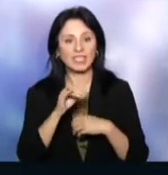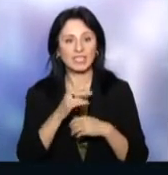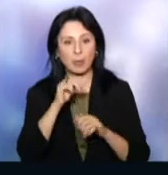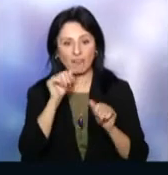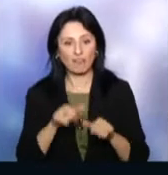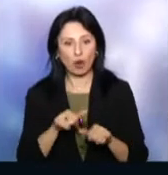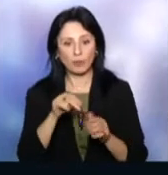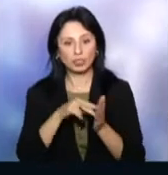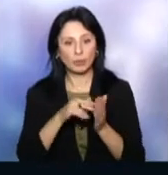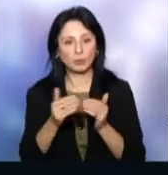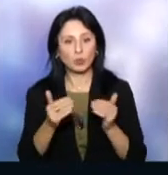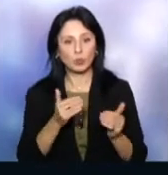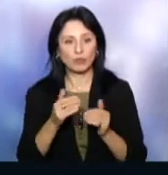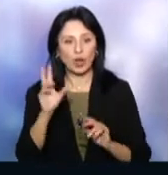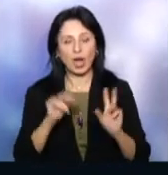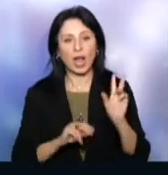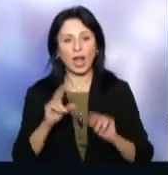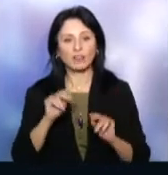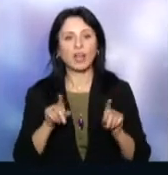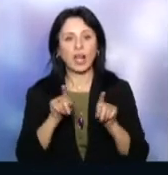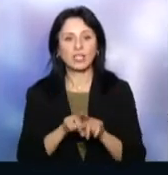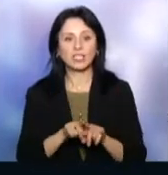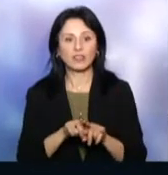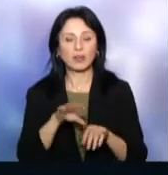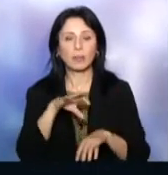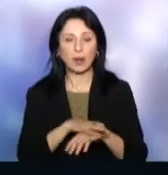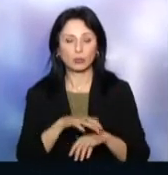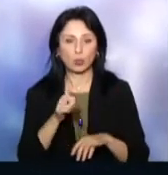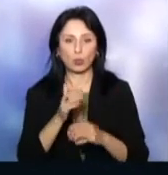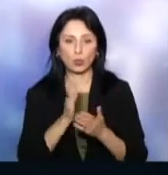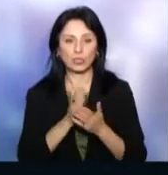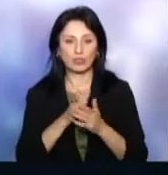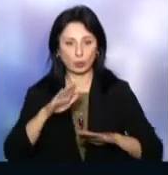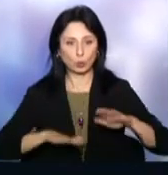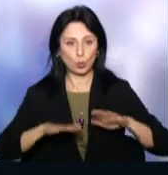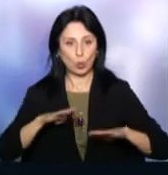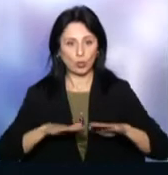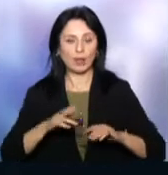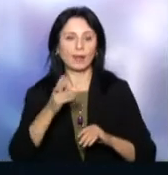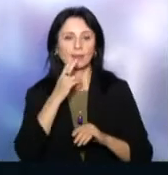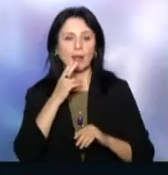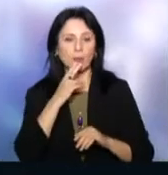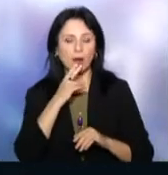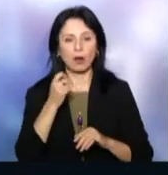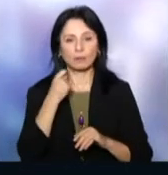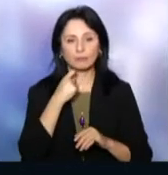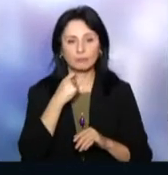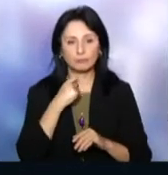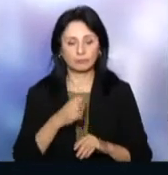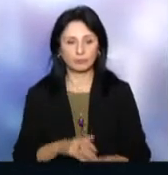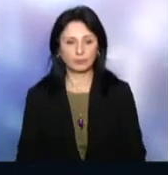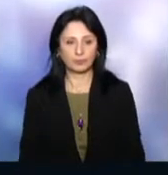მიხედვით შეაფასეს. გაითვალისწინეს ასევე ისეთი ფაქტორები, როგორიცაა წონა, თამბაქოსა და ალკოჰოლის